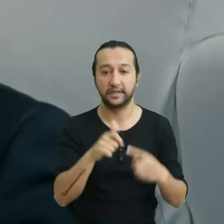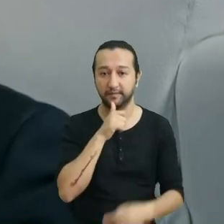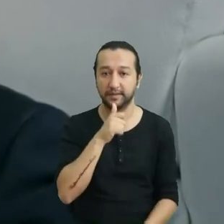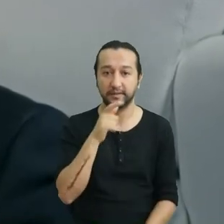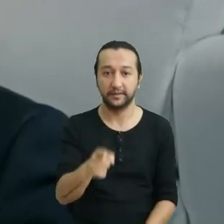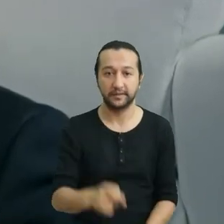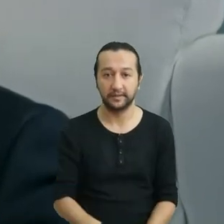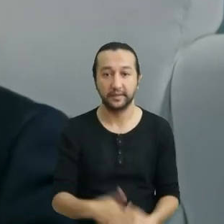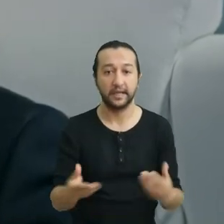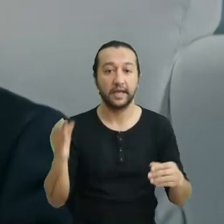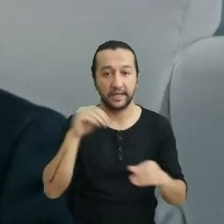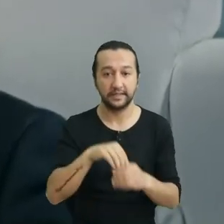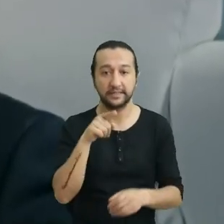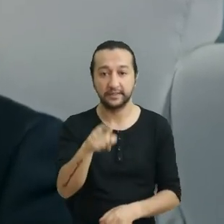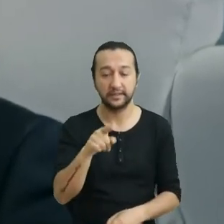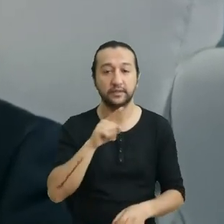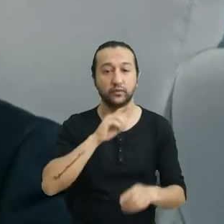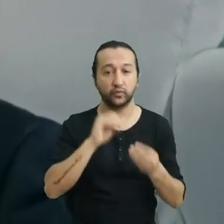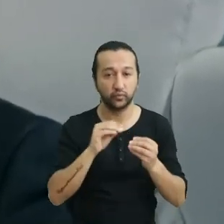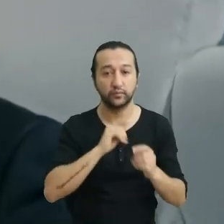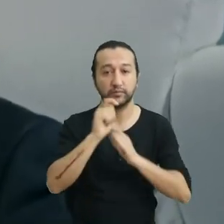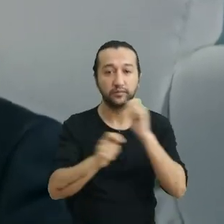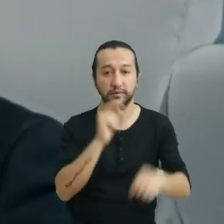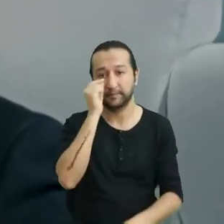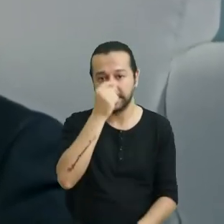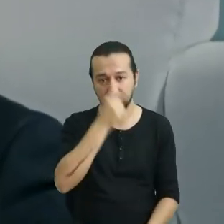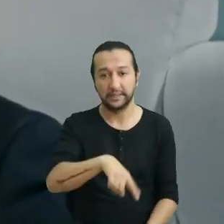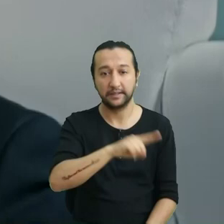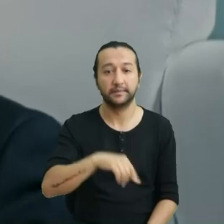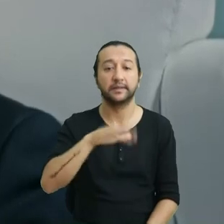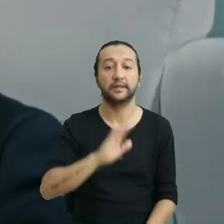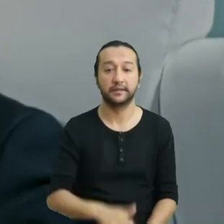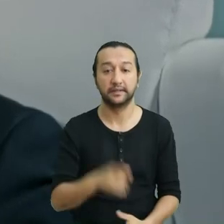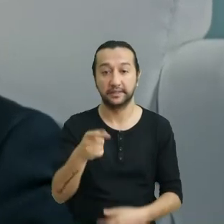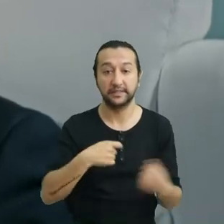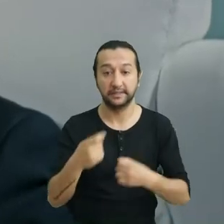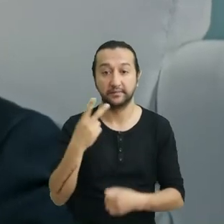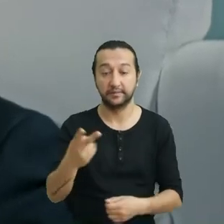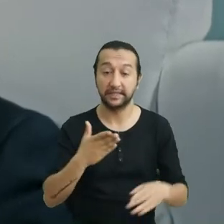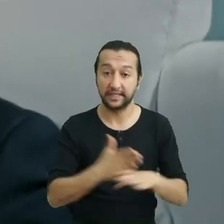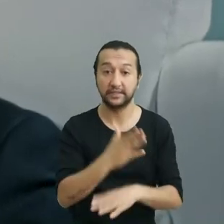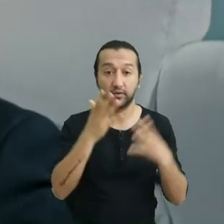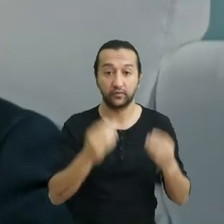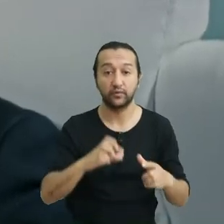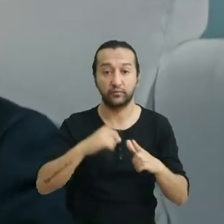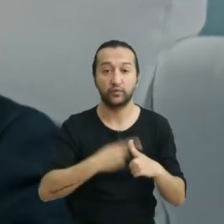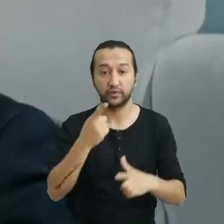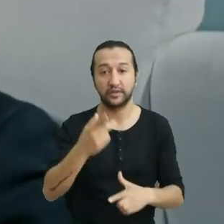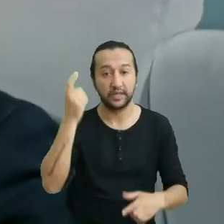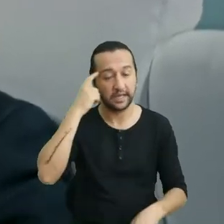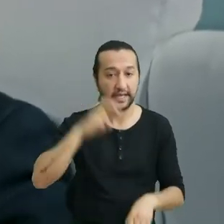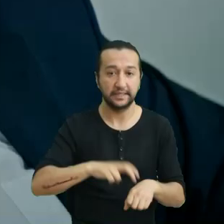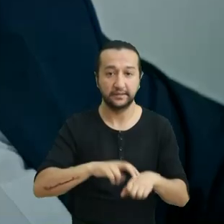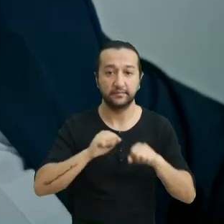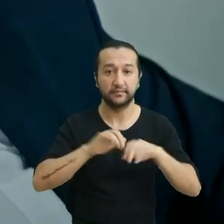Bey. Artık size yöneltilen suçlamalar gibi basit şeylerle değil, şirketinizin gerçekleştireceği projelerle